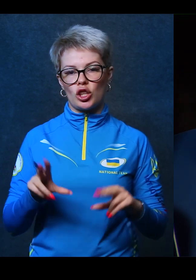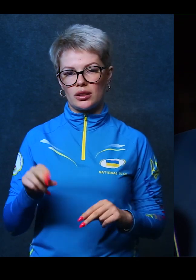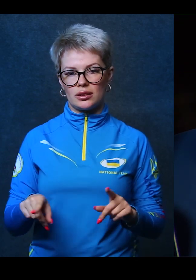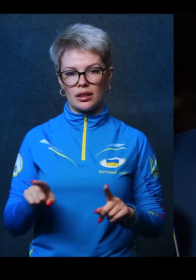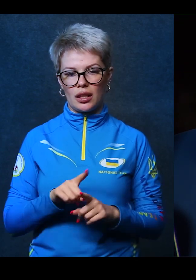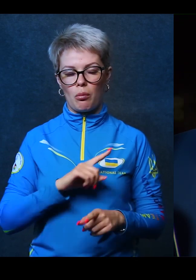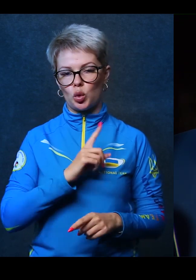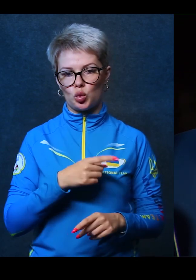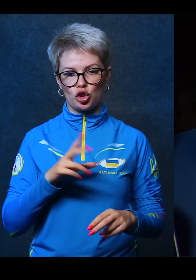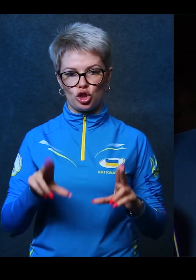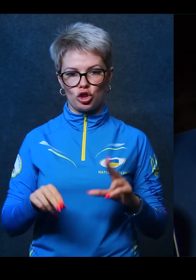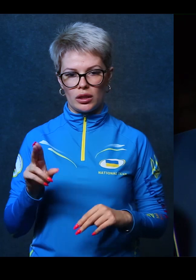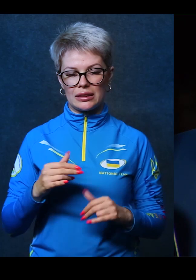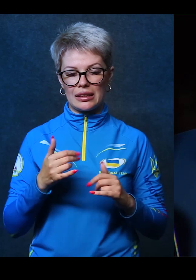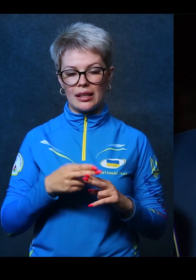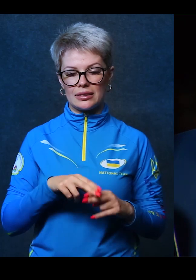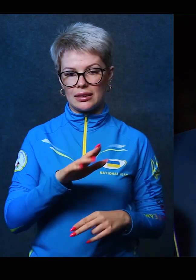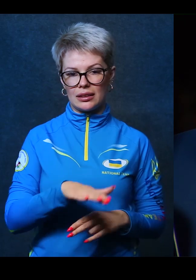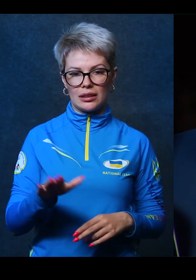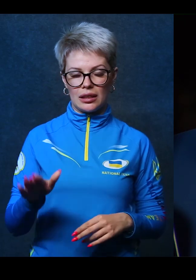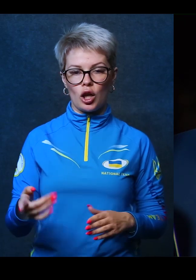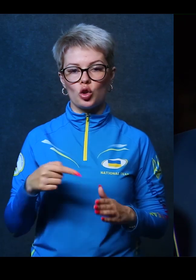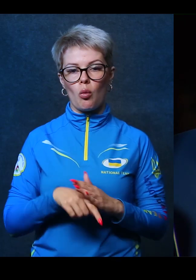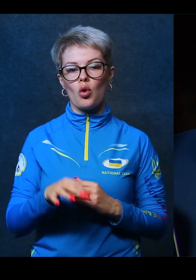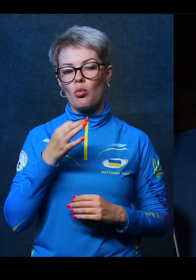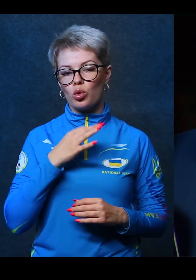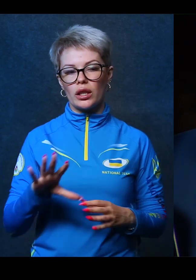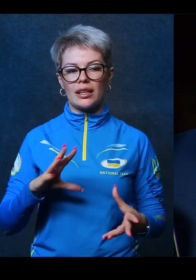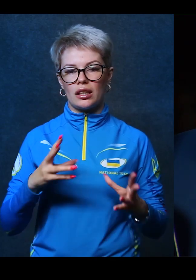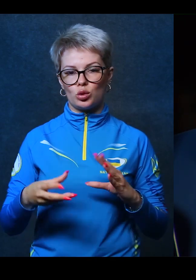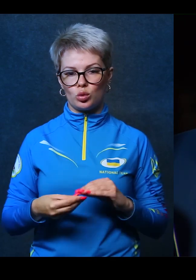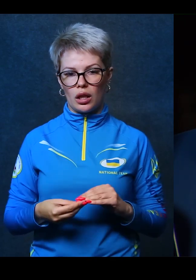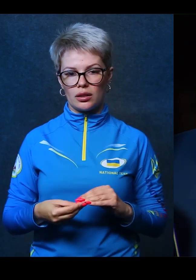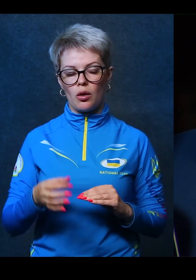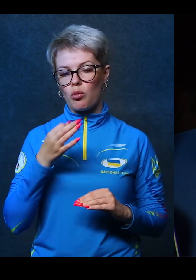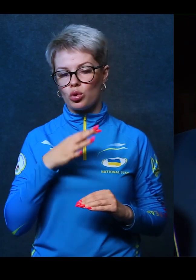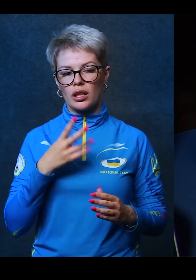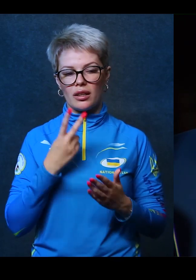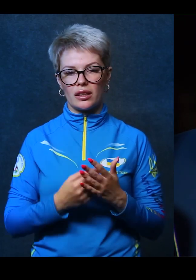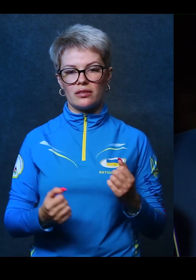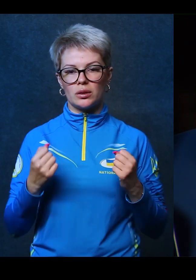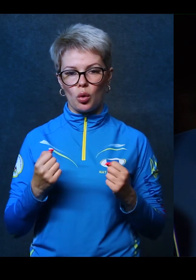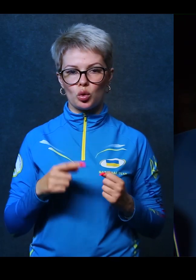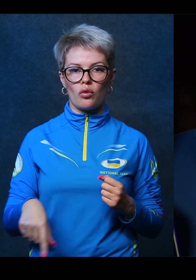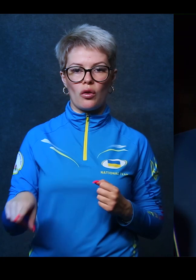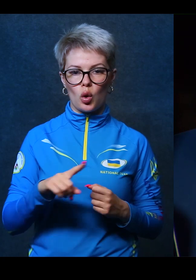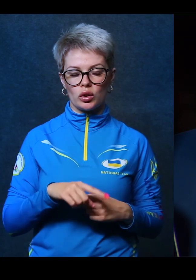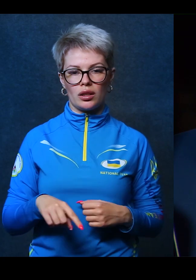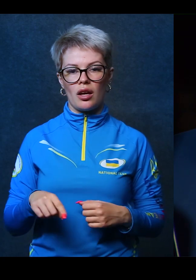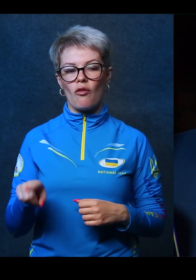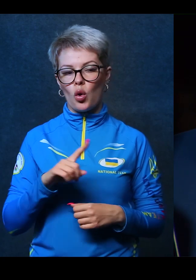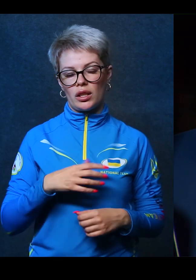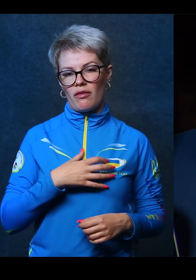от, такий потужний шанс для цих дітей. Тому будь-які результати будь-яких видів спорту,